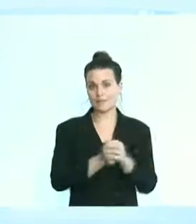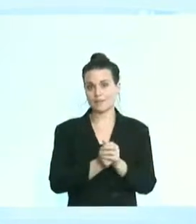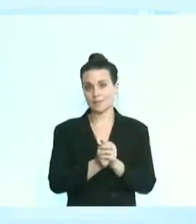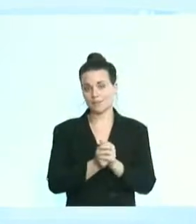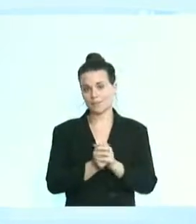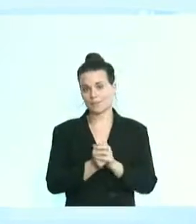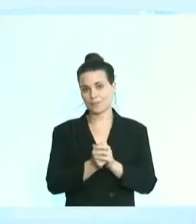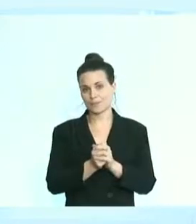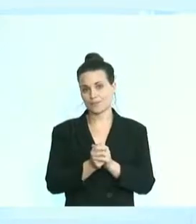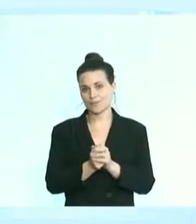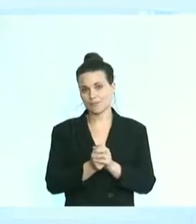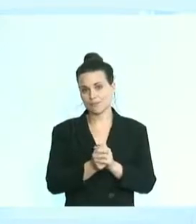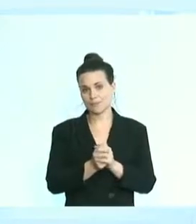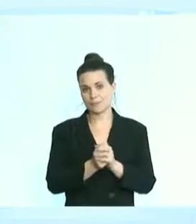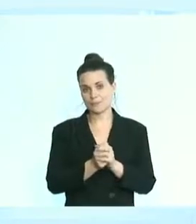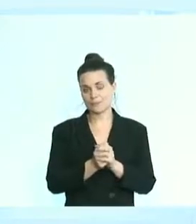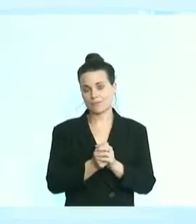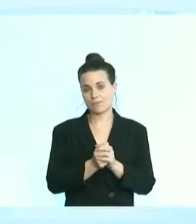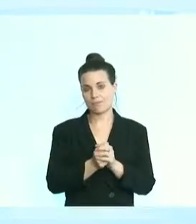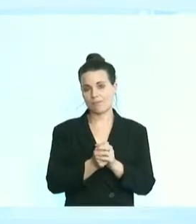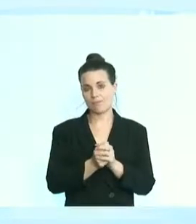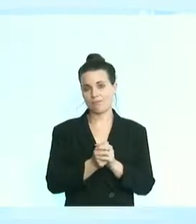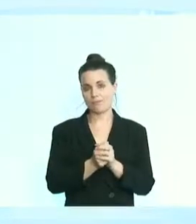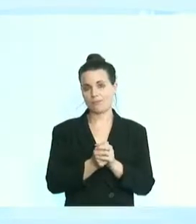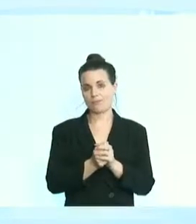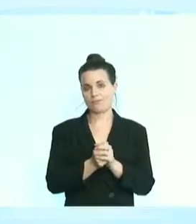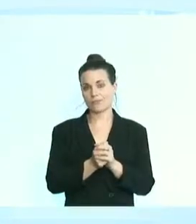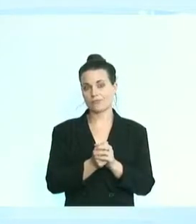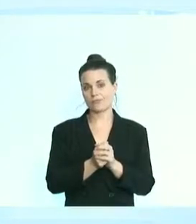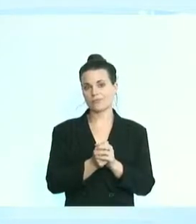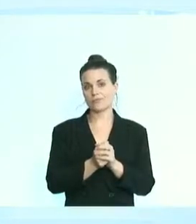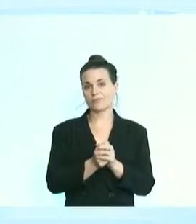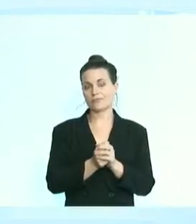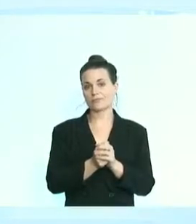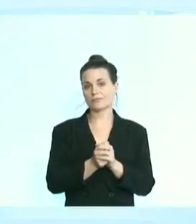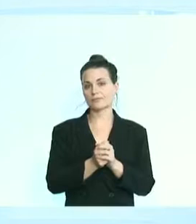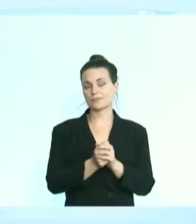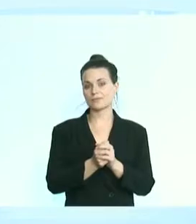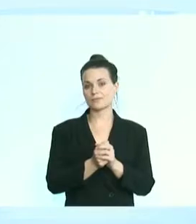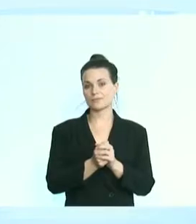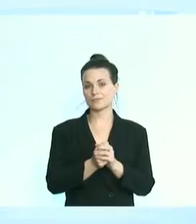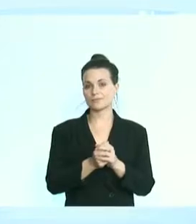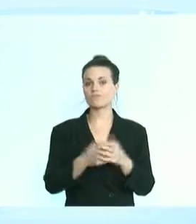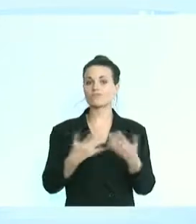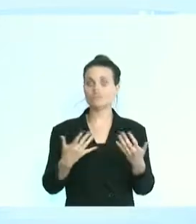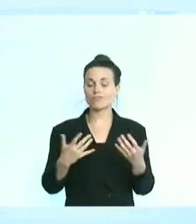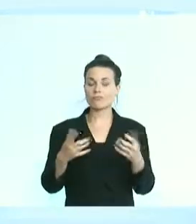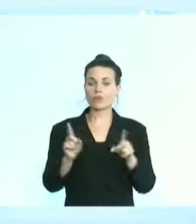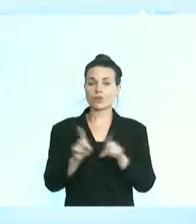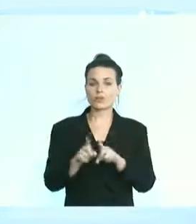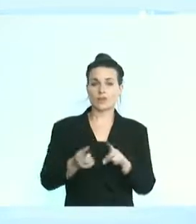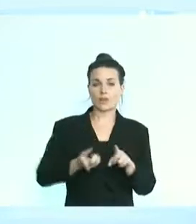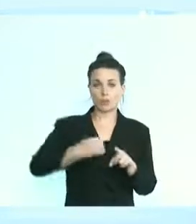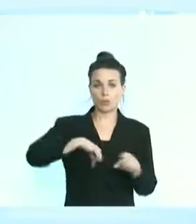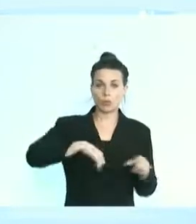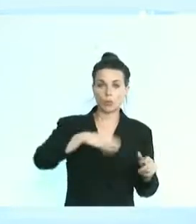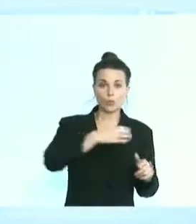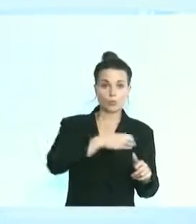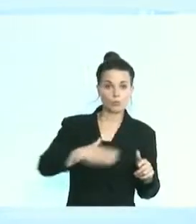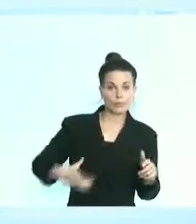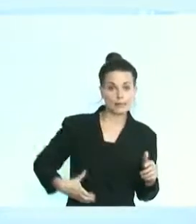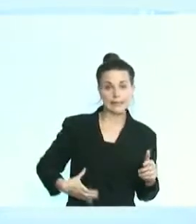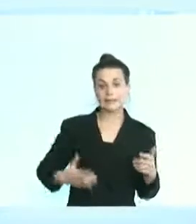de communication continuent à exister. Ça a été très important aussi au niveau des collectivités qui, justement, ont des services comme les